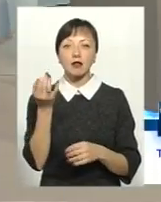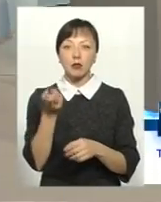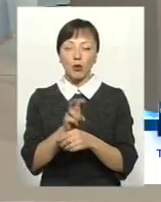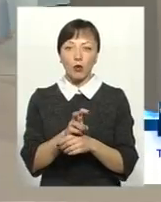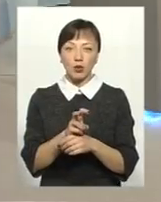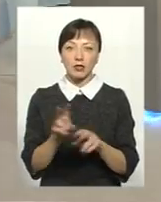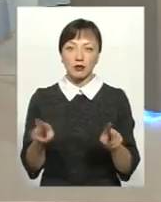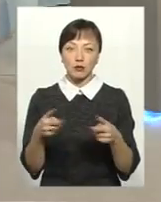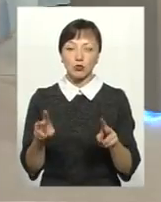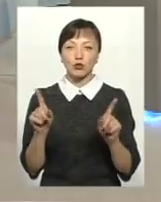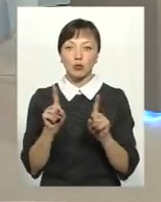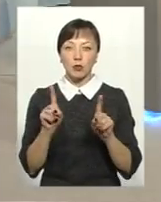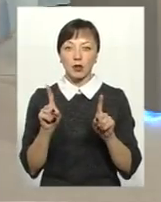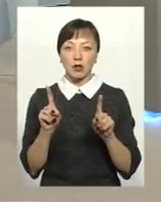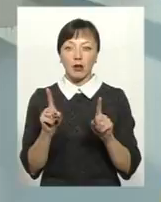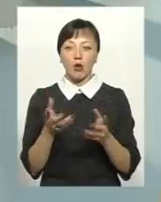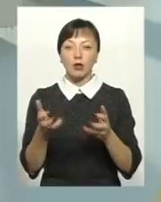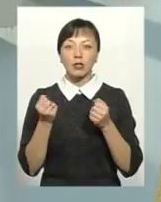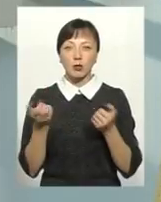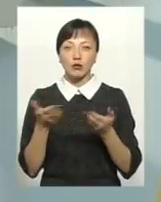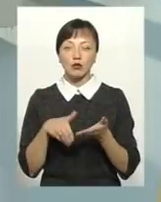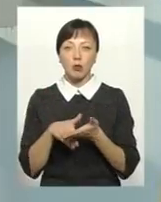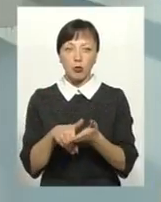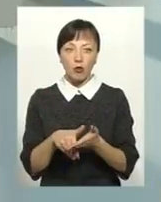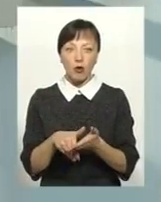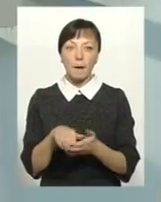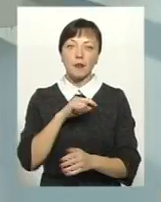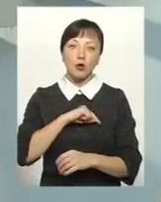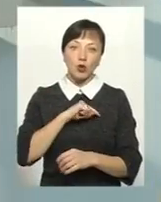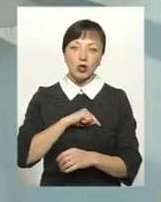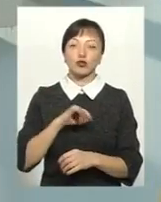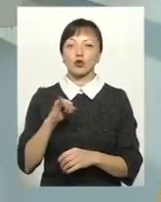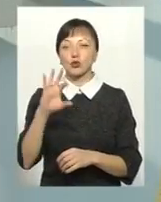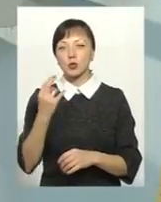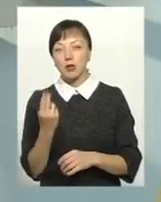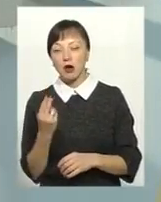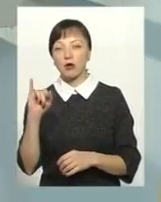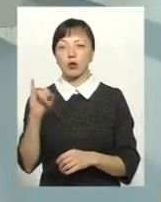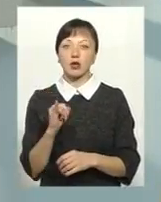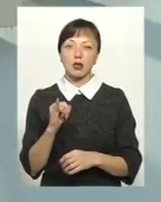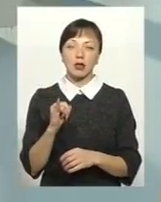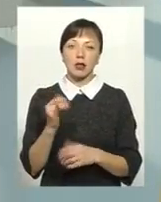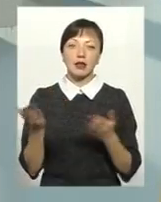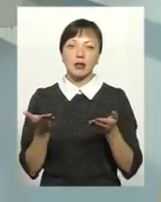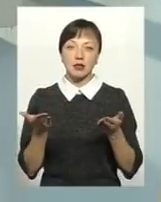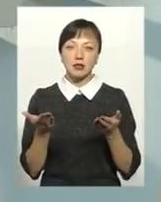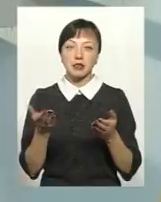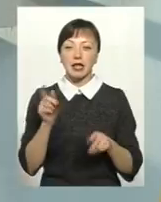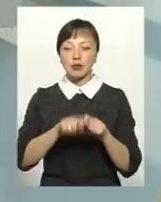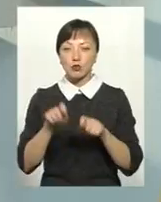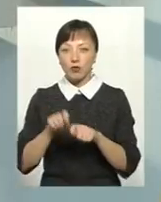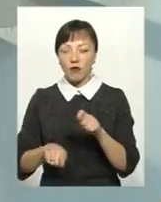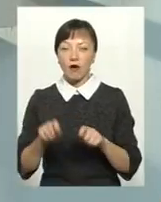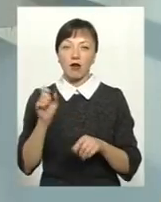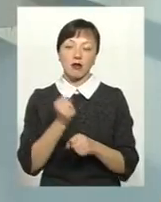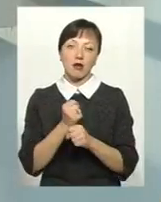приходити в цей клуб, щоб вони отримували якусь допомогу, може, і психологічну, і соціальну, і проходили десь тестування.